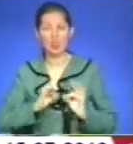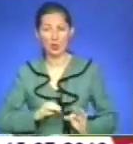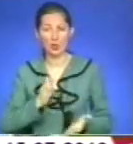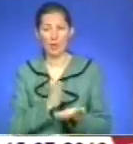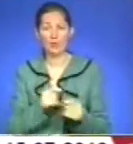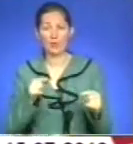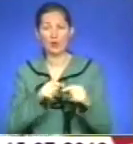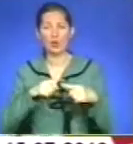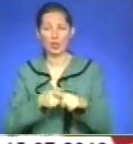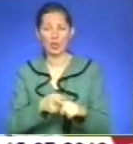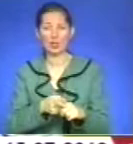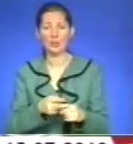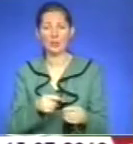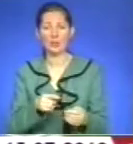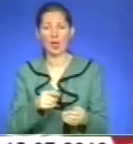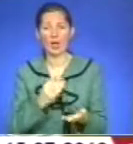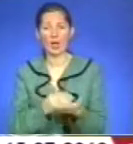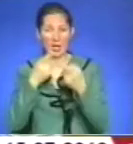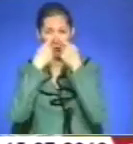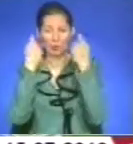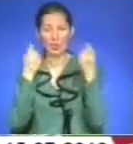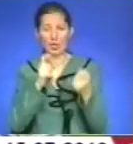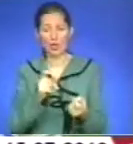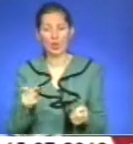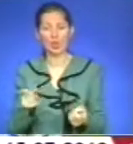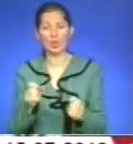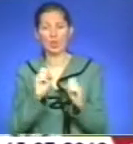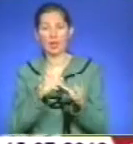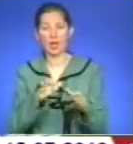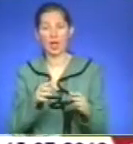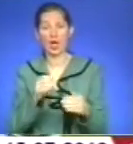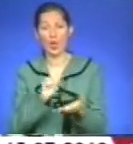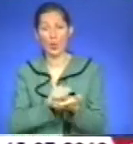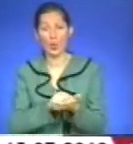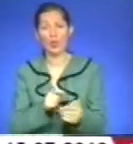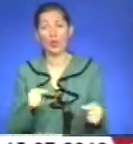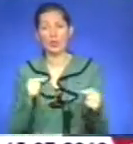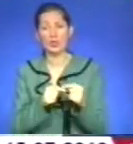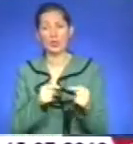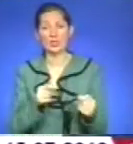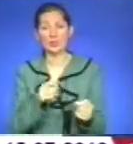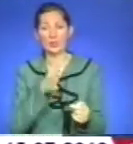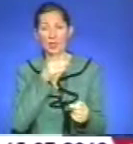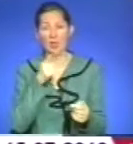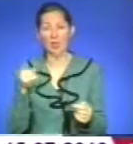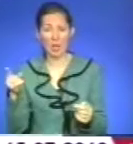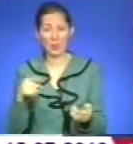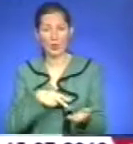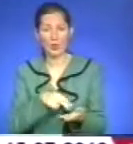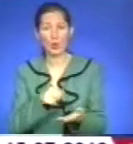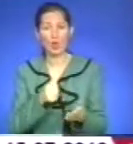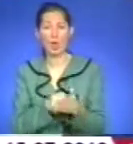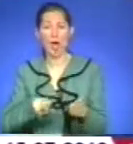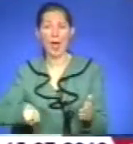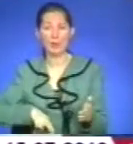відповідні технологічні картки, є інформаційні. Людина здає пакет документів і у визначений технологічній картці термін приходить до